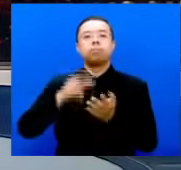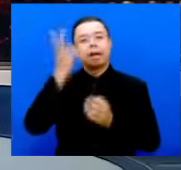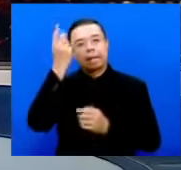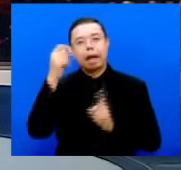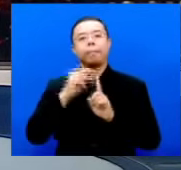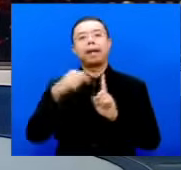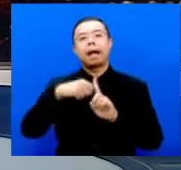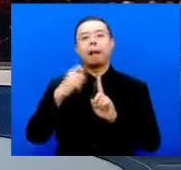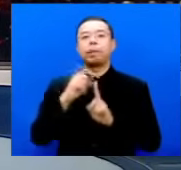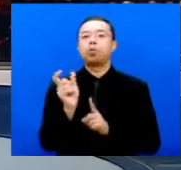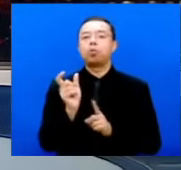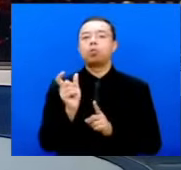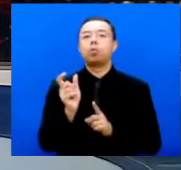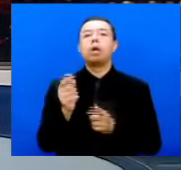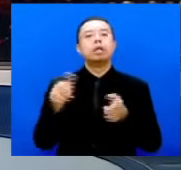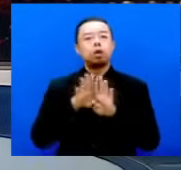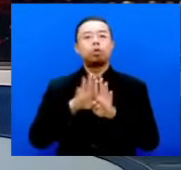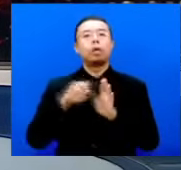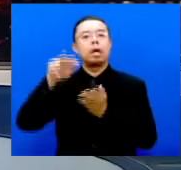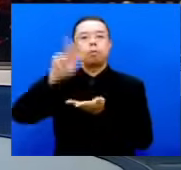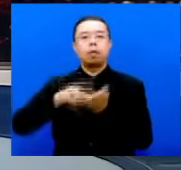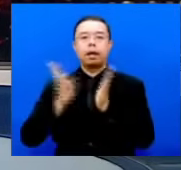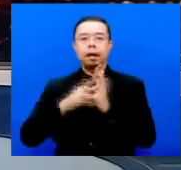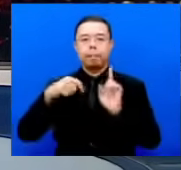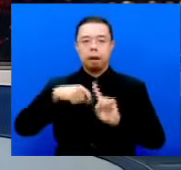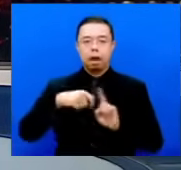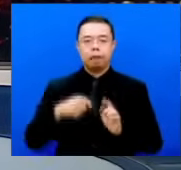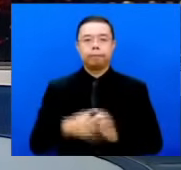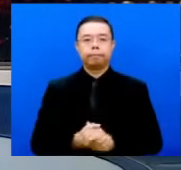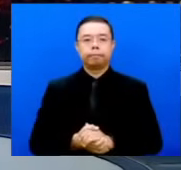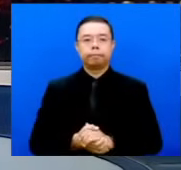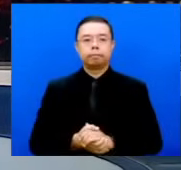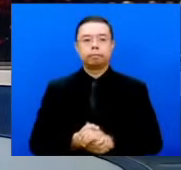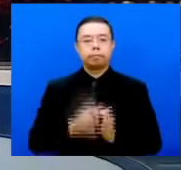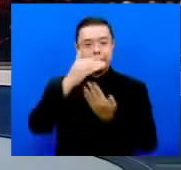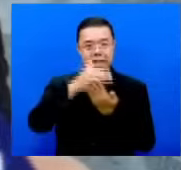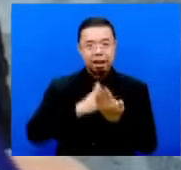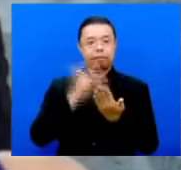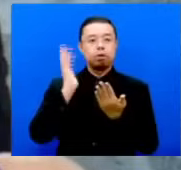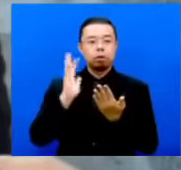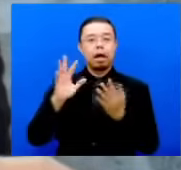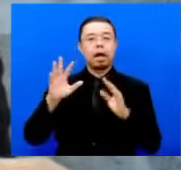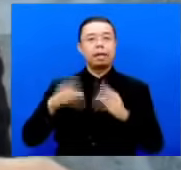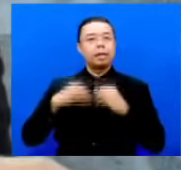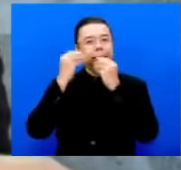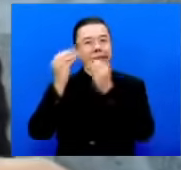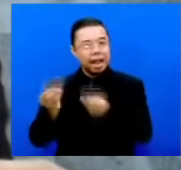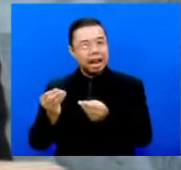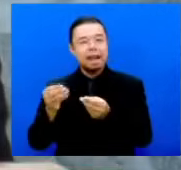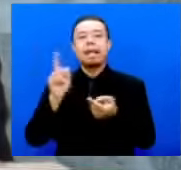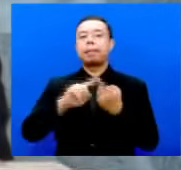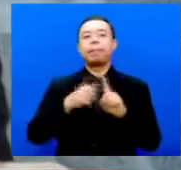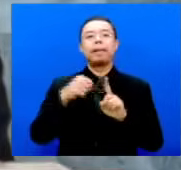PKPU yang merujuk putusan MK tersebut draft yang disampaikan oleh teman-teman KPU